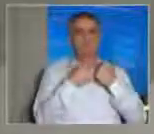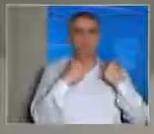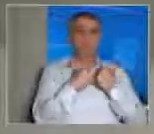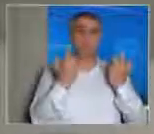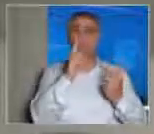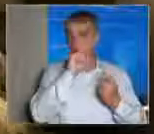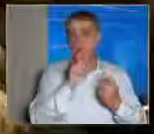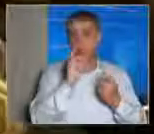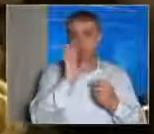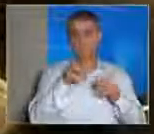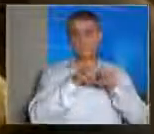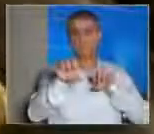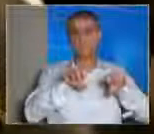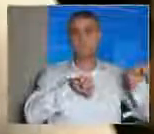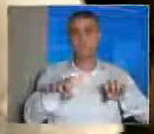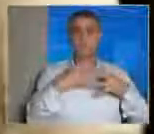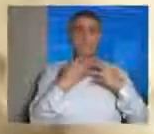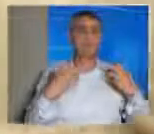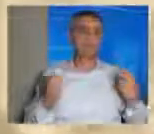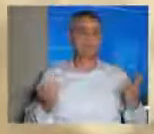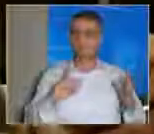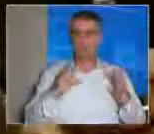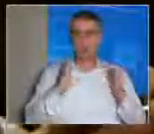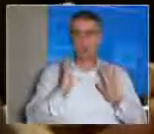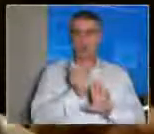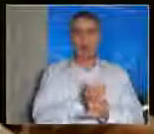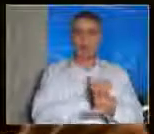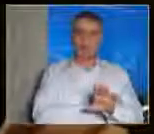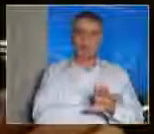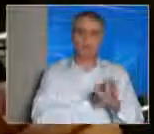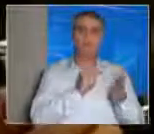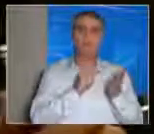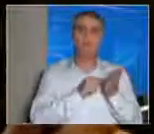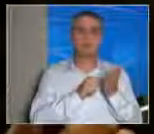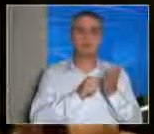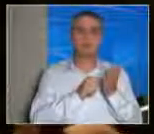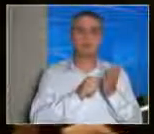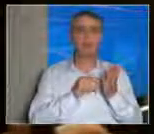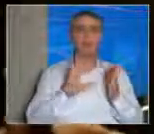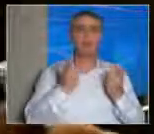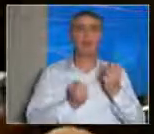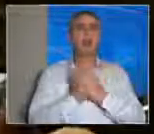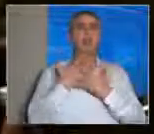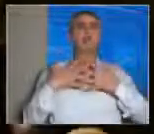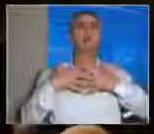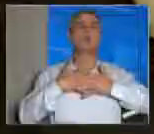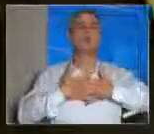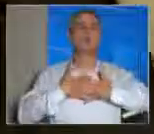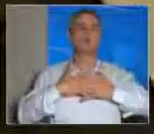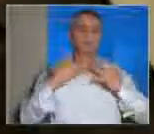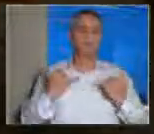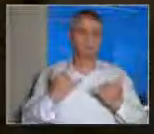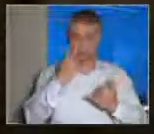ויכול להיות שזה יגיע גם לפילוגים ולפירוקים, אבל לא בשלב כל כך מוקדם. ולכן מתכון להקמת קואליציה בעיניי